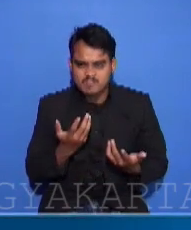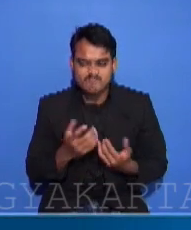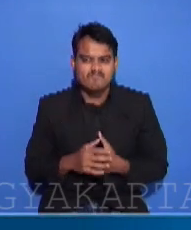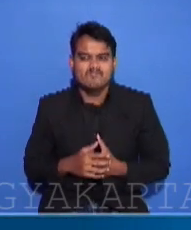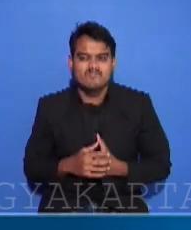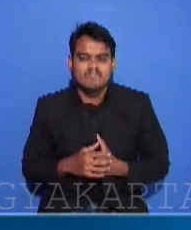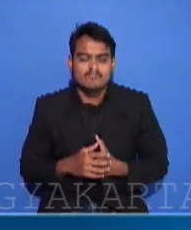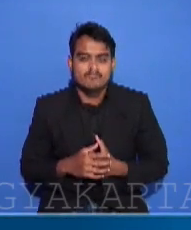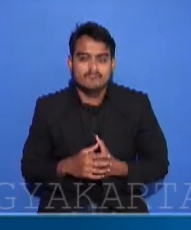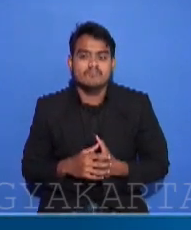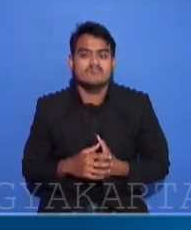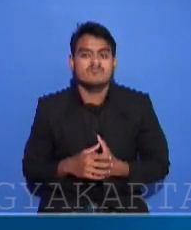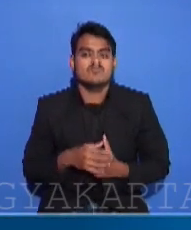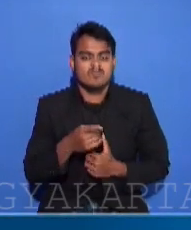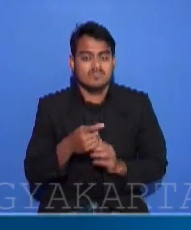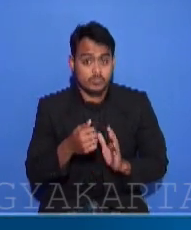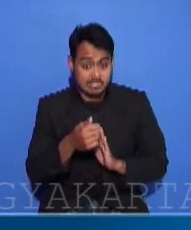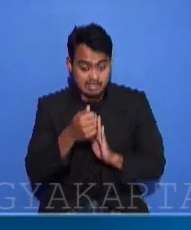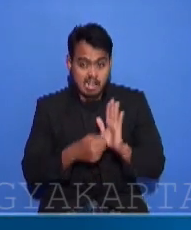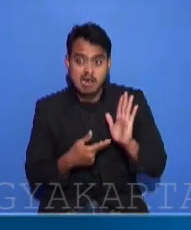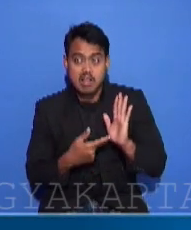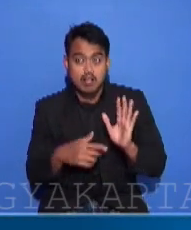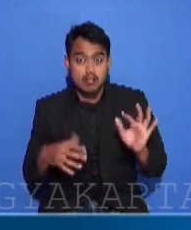Dengan adanya acara seperti ini tuh bisa membuat